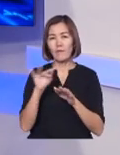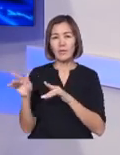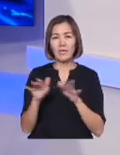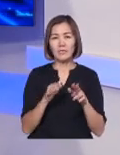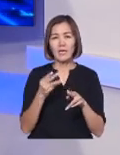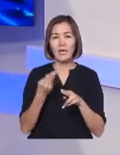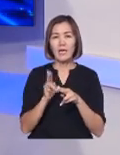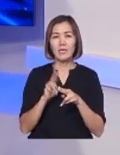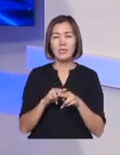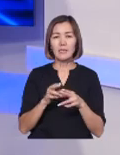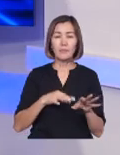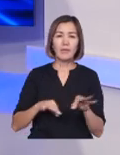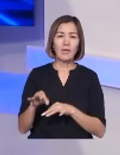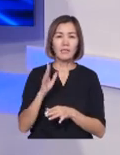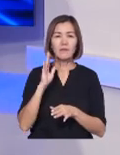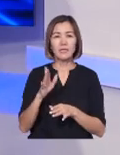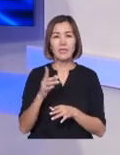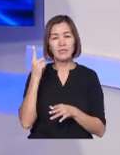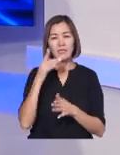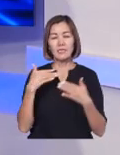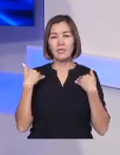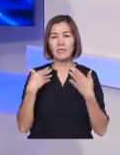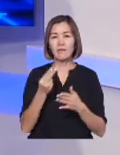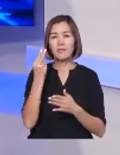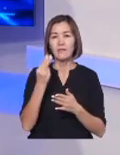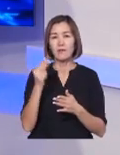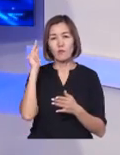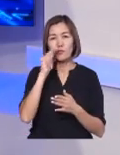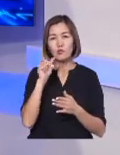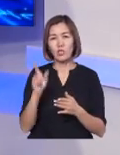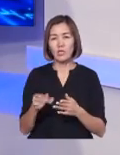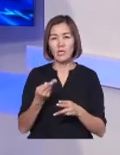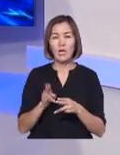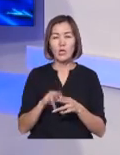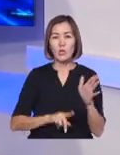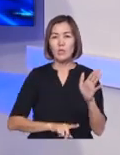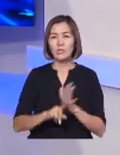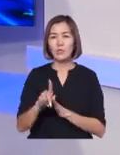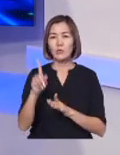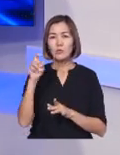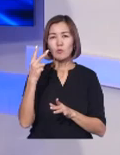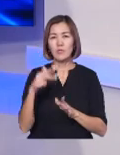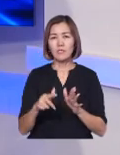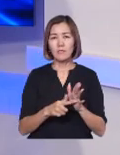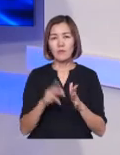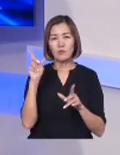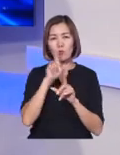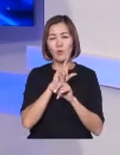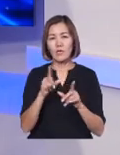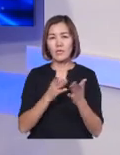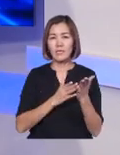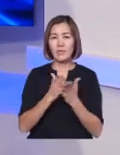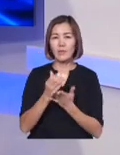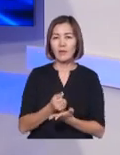учебного процесса. Одним из ключевых проектов станет инициатива «Цифровой учитель», которая стартует в 137 школах